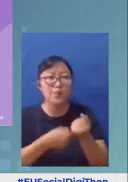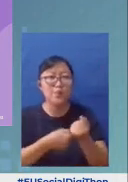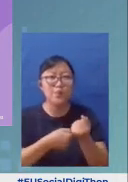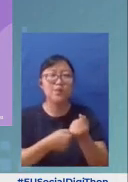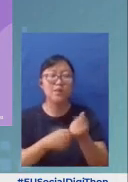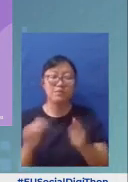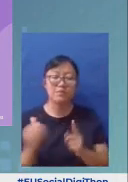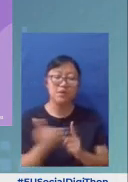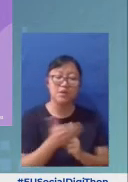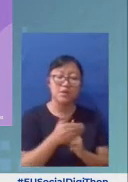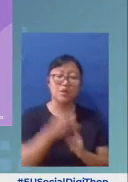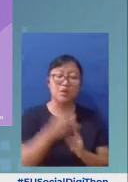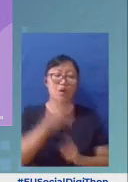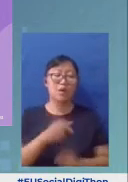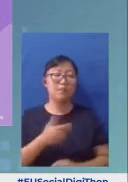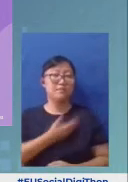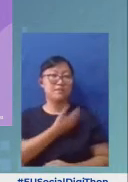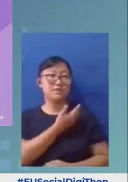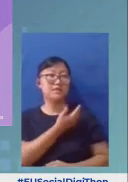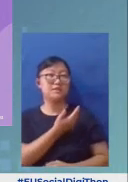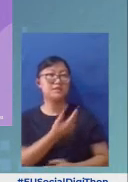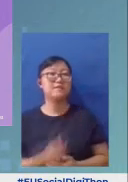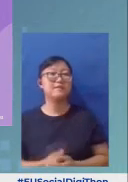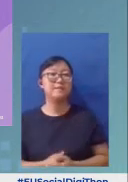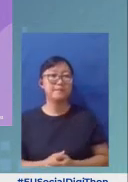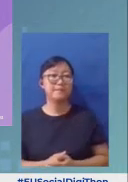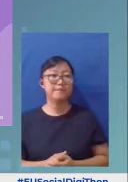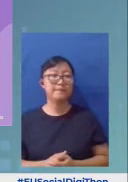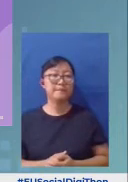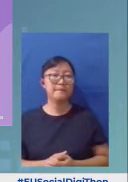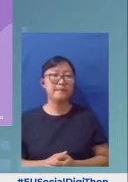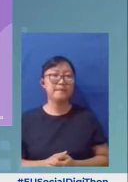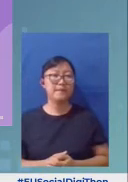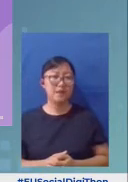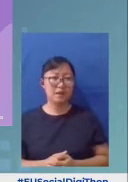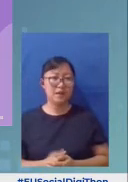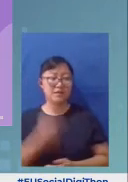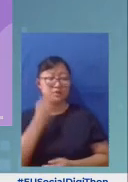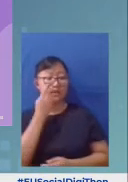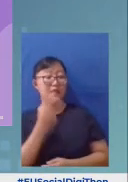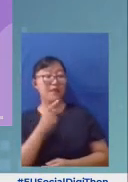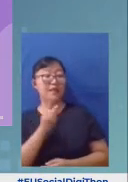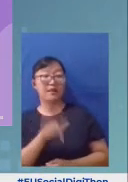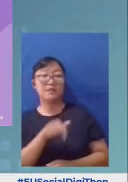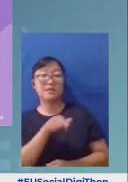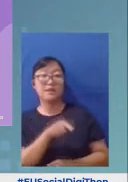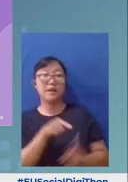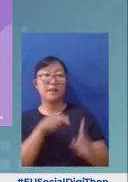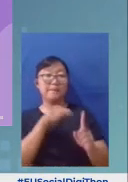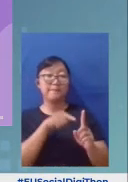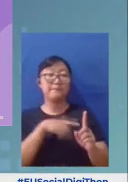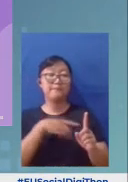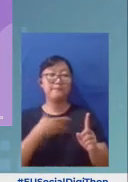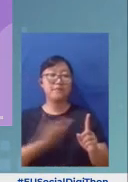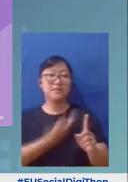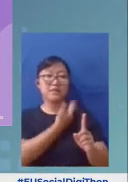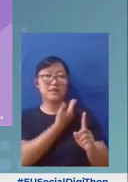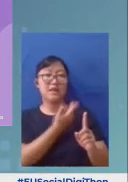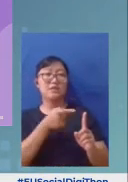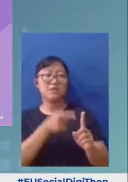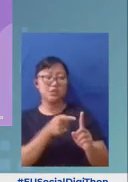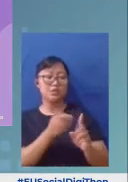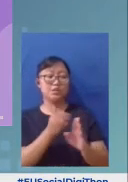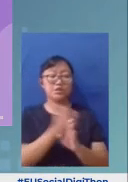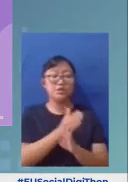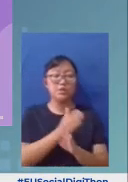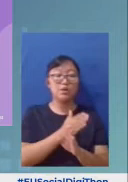penyintasnya, pertama dicek dulu. Ya ini sebenarnya kondisi psikologisnya sebelum kejadian seperti apa?